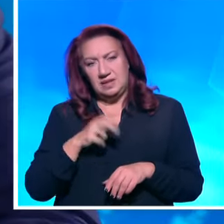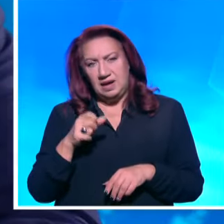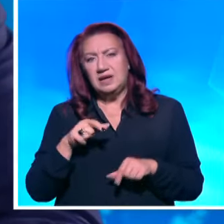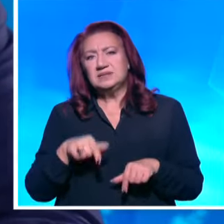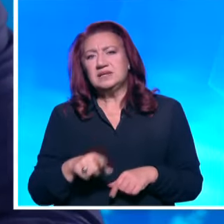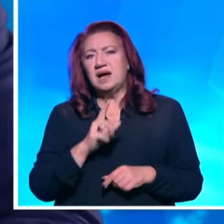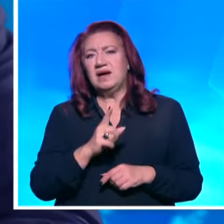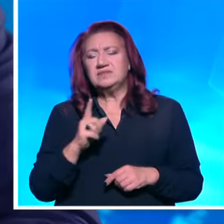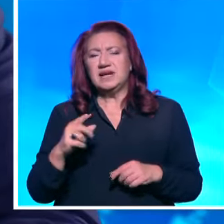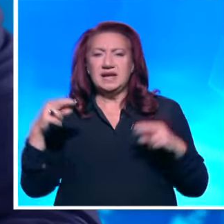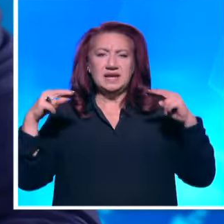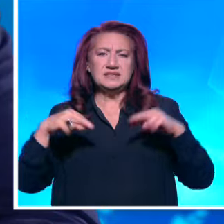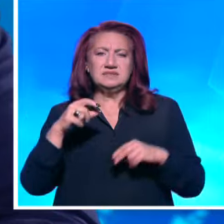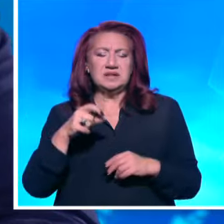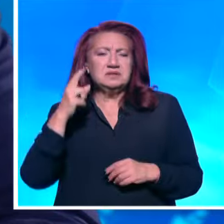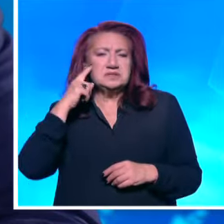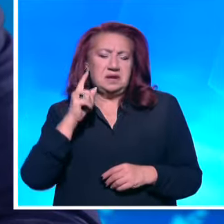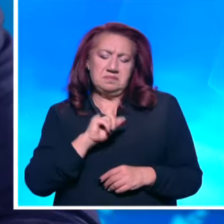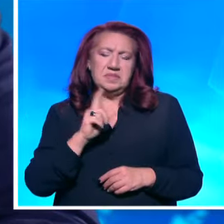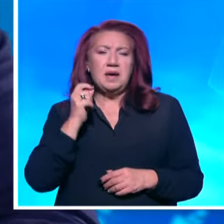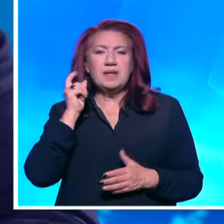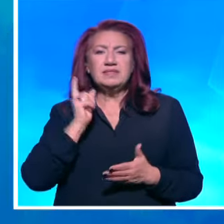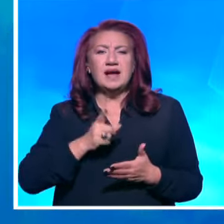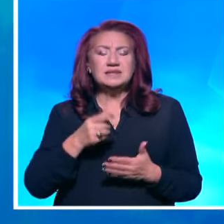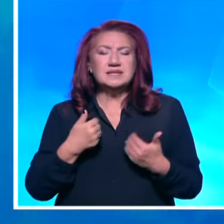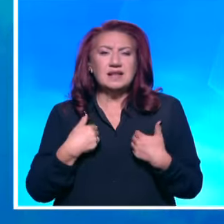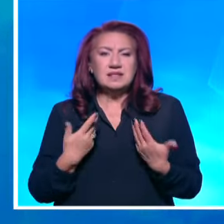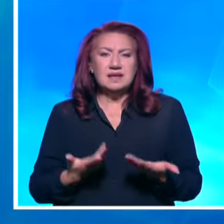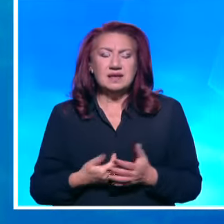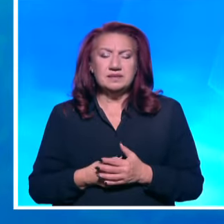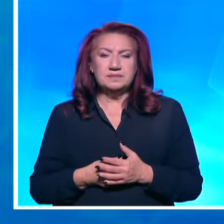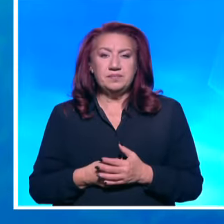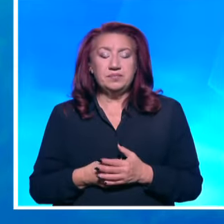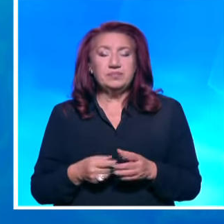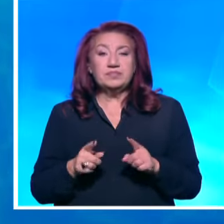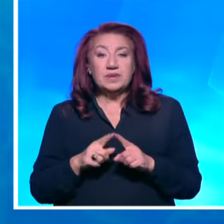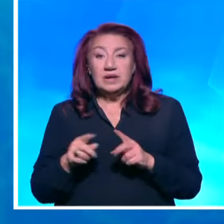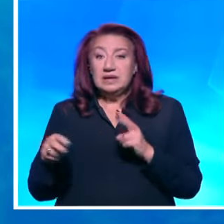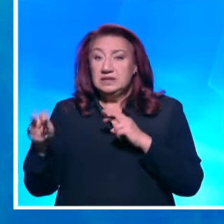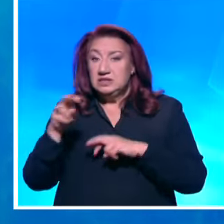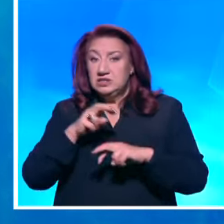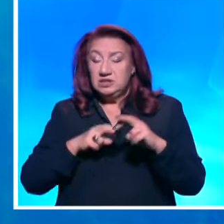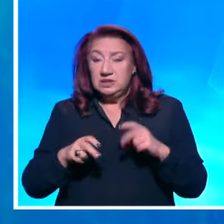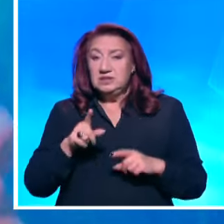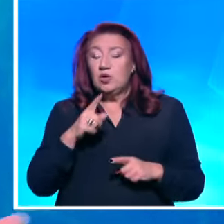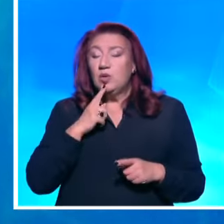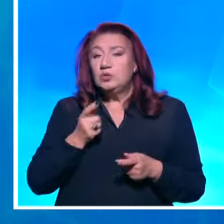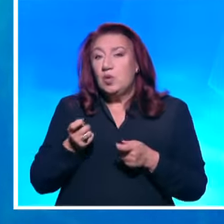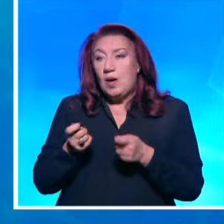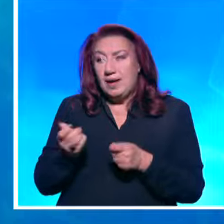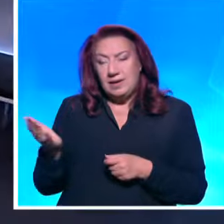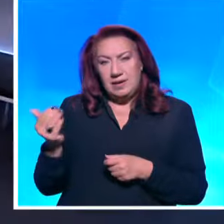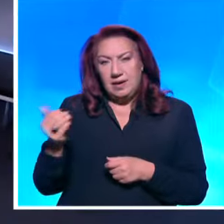свидетел знае че не носи наказателна отговорност а добре ще търсите ли и този който би могъл да ги подтикне към